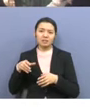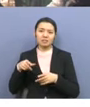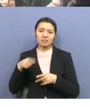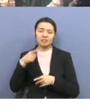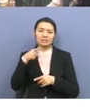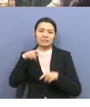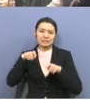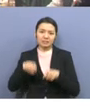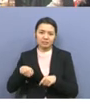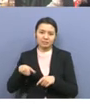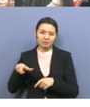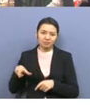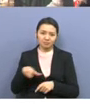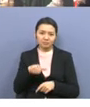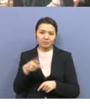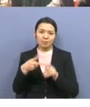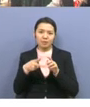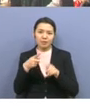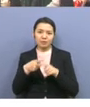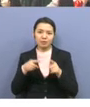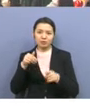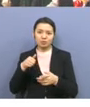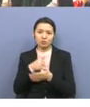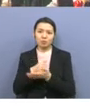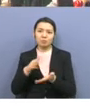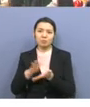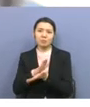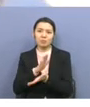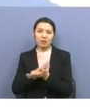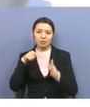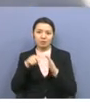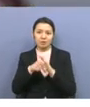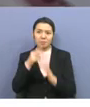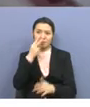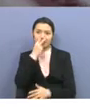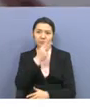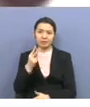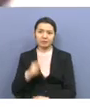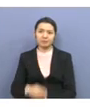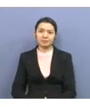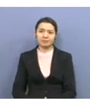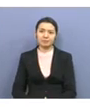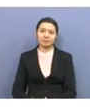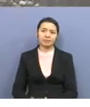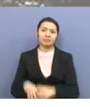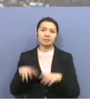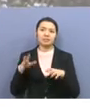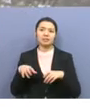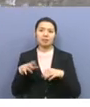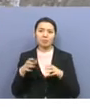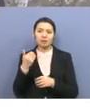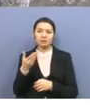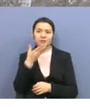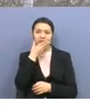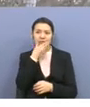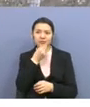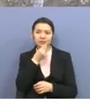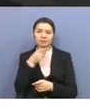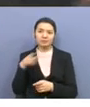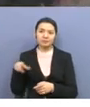3000 теңгеден басталады. Ал Лапландия аймағына кіру тегін. Шанаға жегілген иттер атқа салт отырып немесе